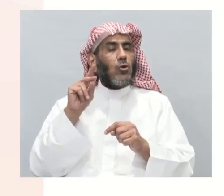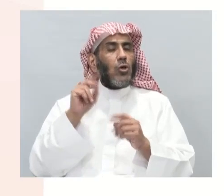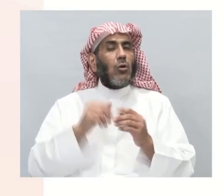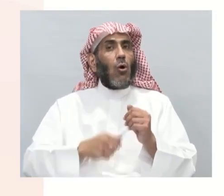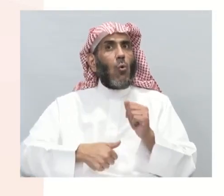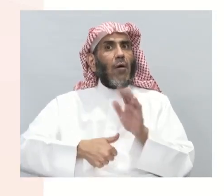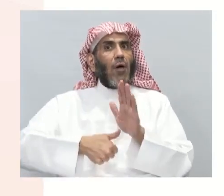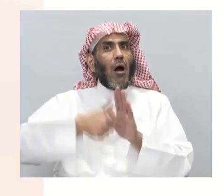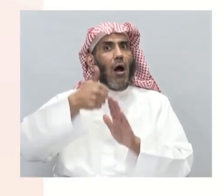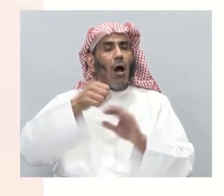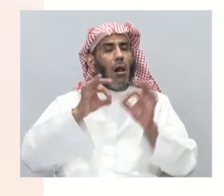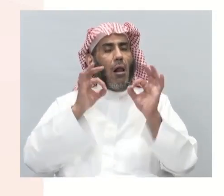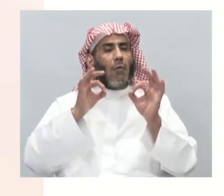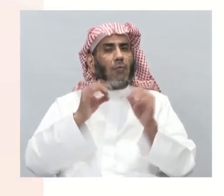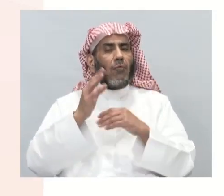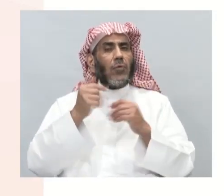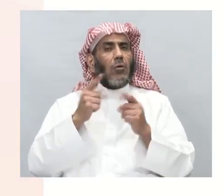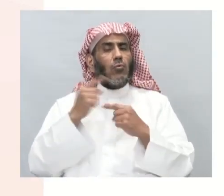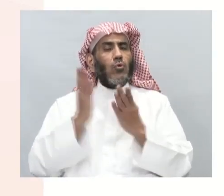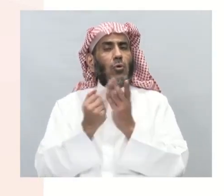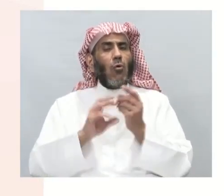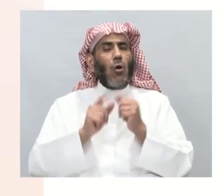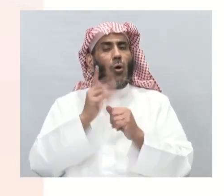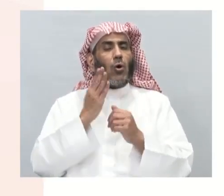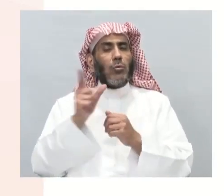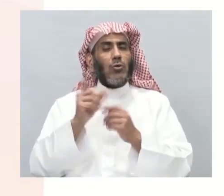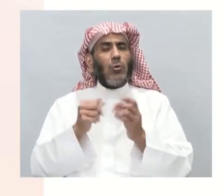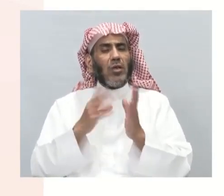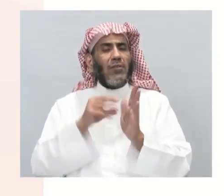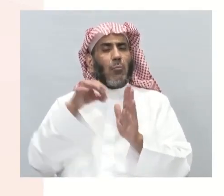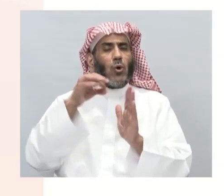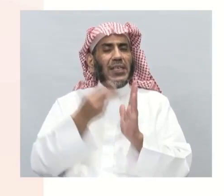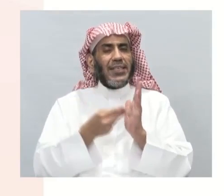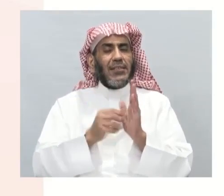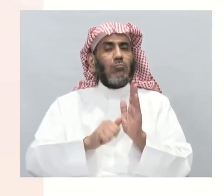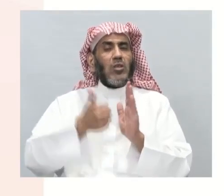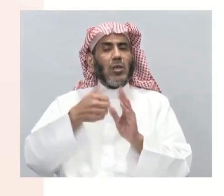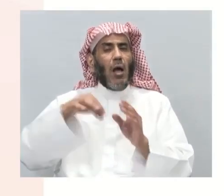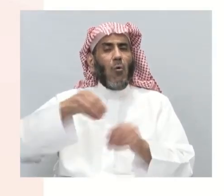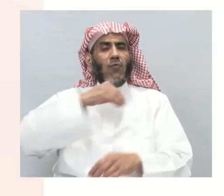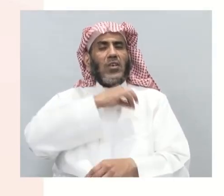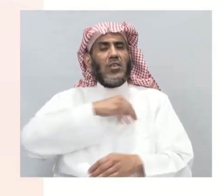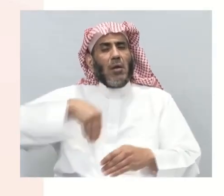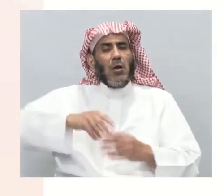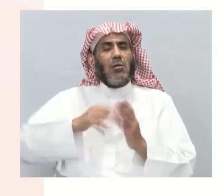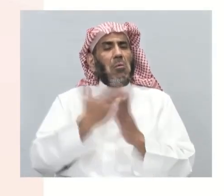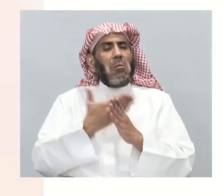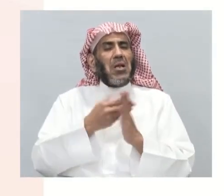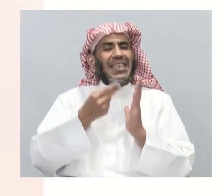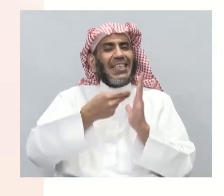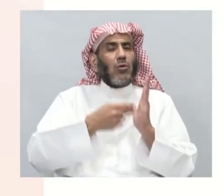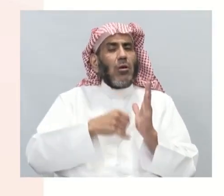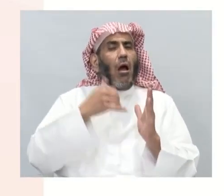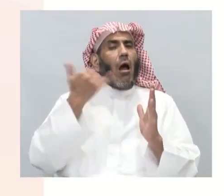الدراسيه والعامه وخطبه الجمعه احتفظ بكراس صغير تستطيع حمله في جيبك لتدوين اهم